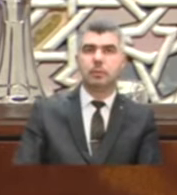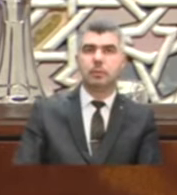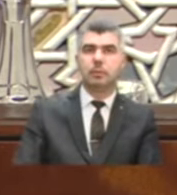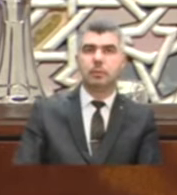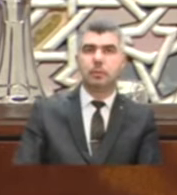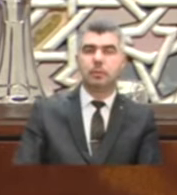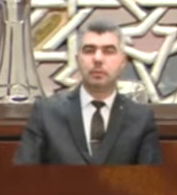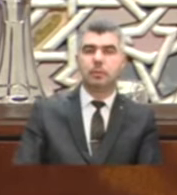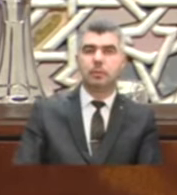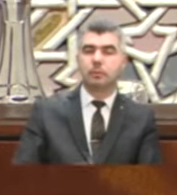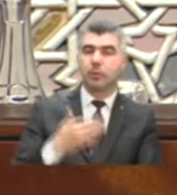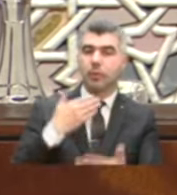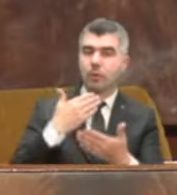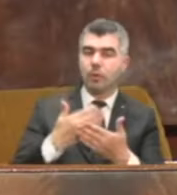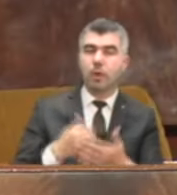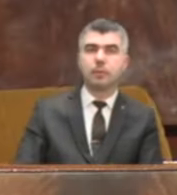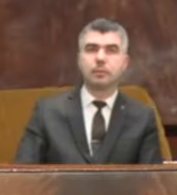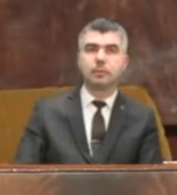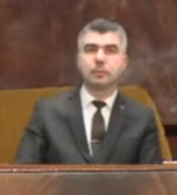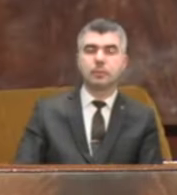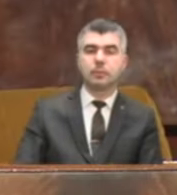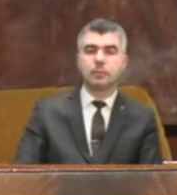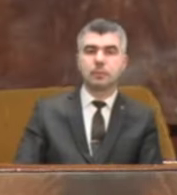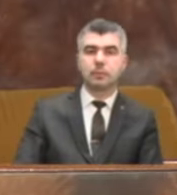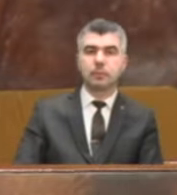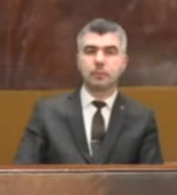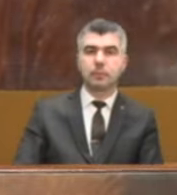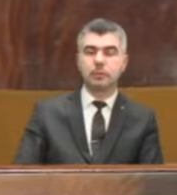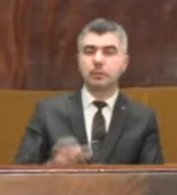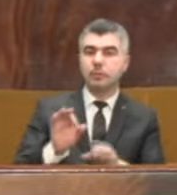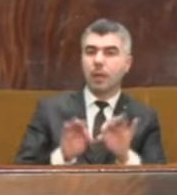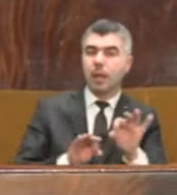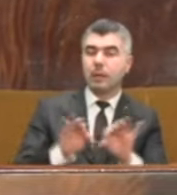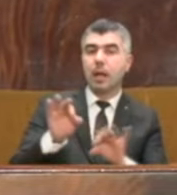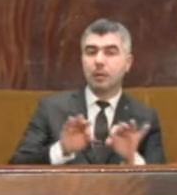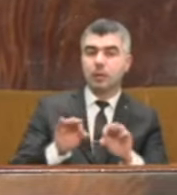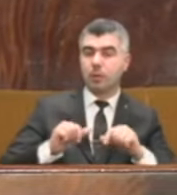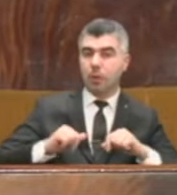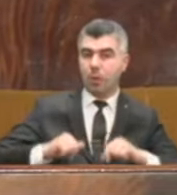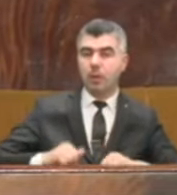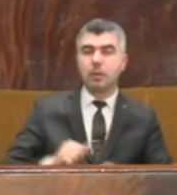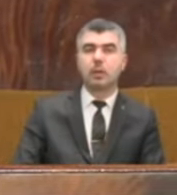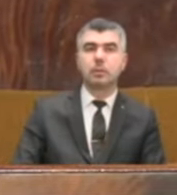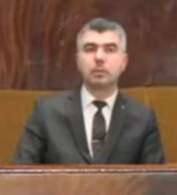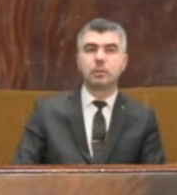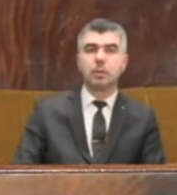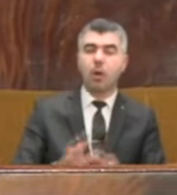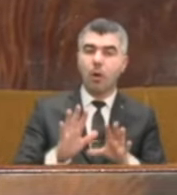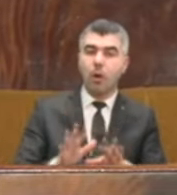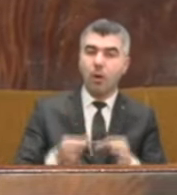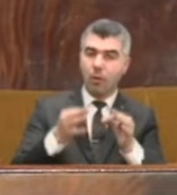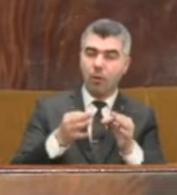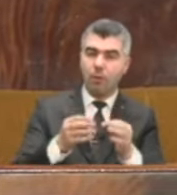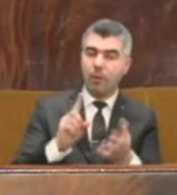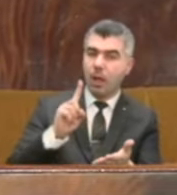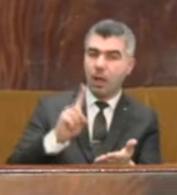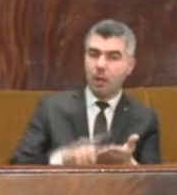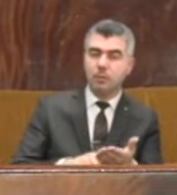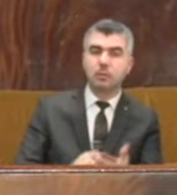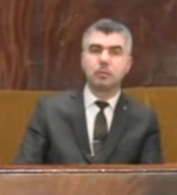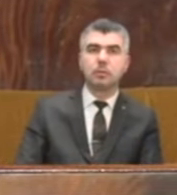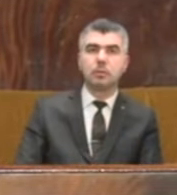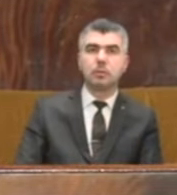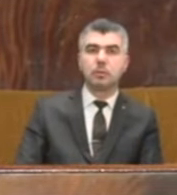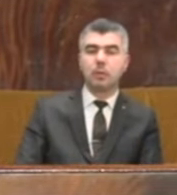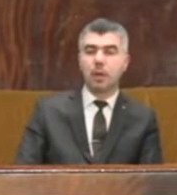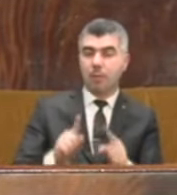شكرا السيد الوزير. عن استراتيجية وزارتكم من أجل المساهمة الفعالة